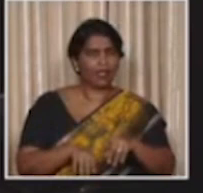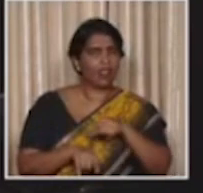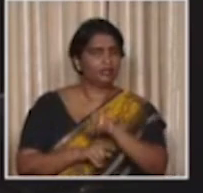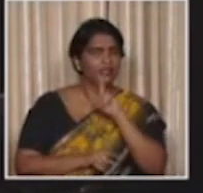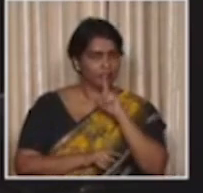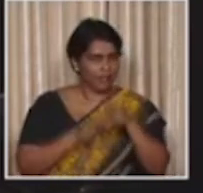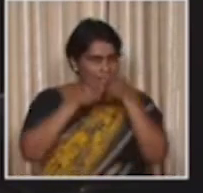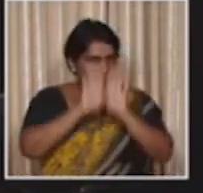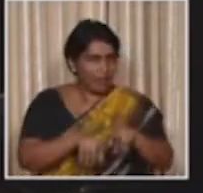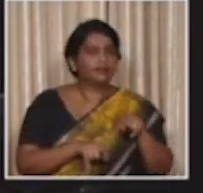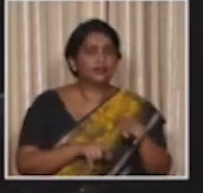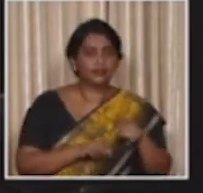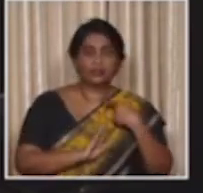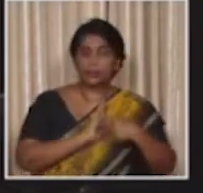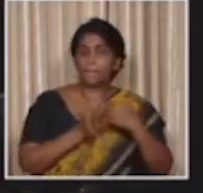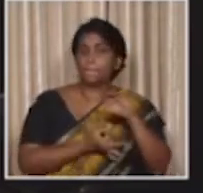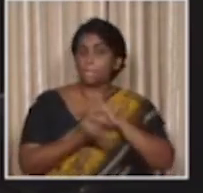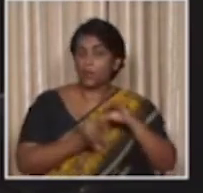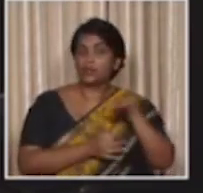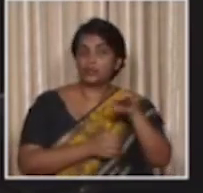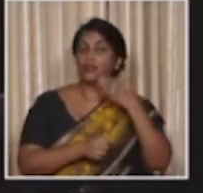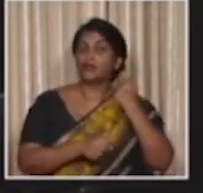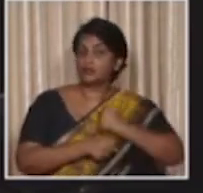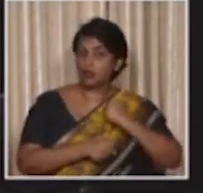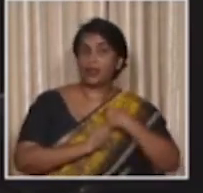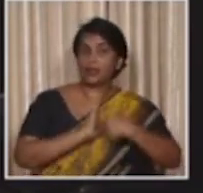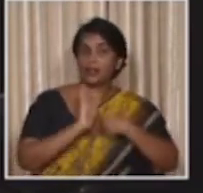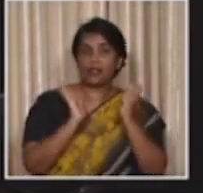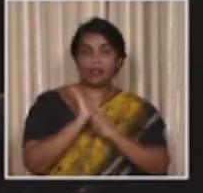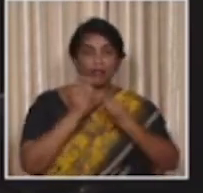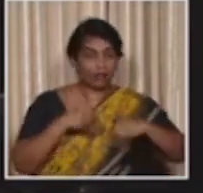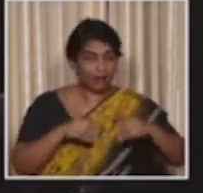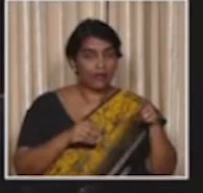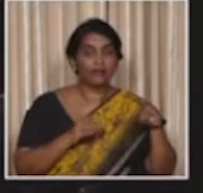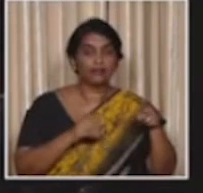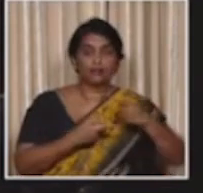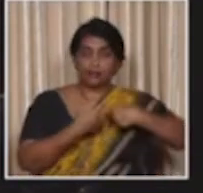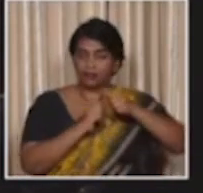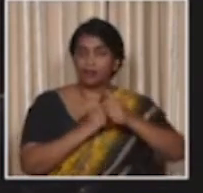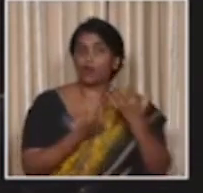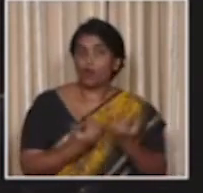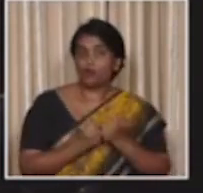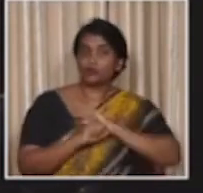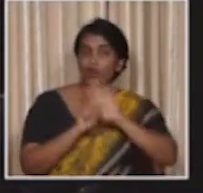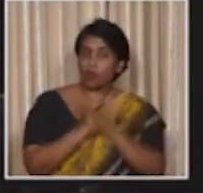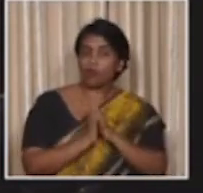තියෙන්නේ ශ්‍රී ලංකා ප්‍රජාතාන්ත්‍රික සමාජවාදී ජනරාජ්‍යයේ දේශීය ණය ප්‍රතිසංස්කරණය සඳහා අවශ්‍ය